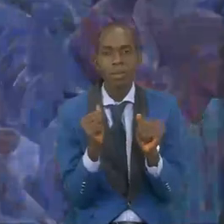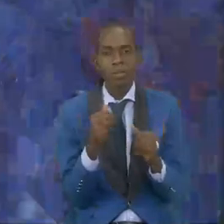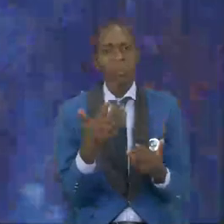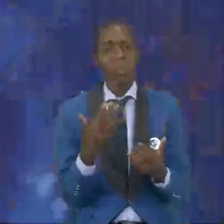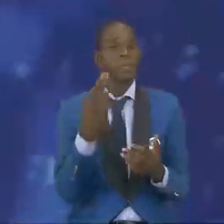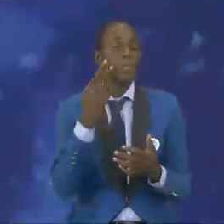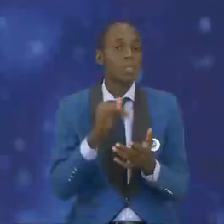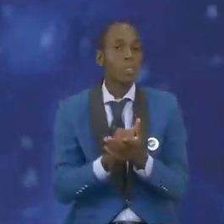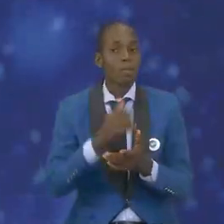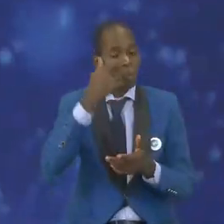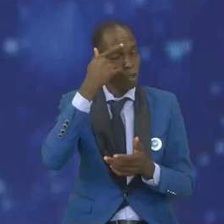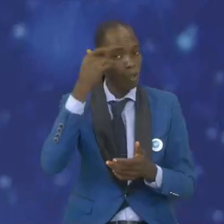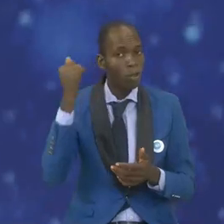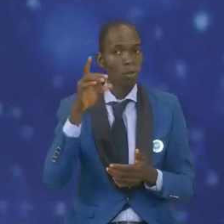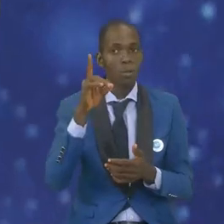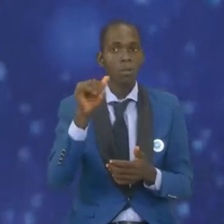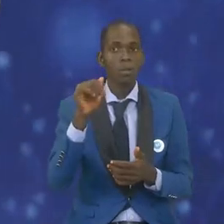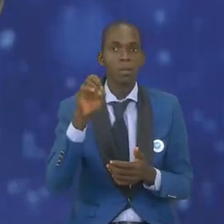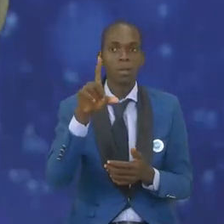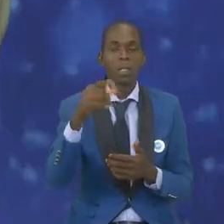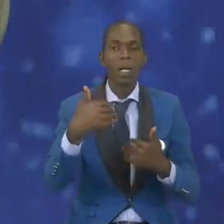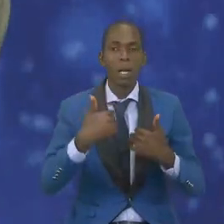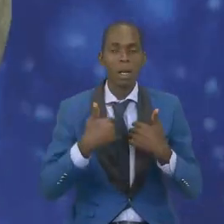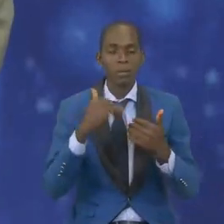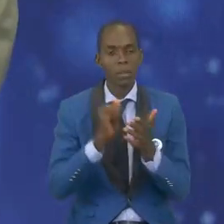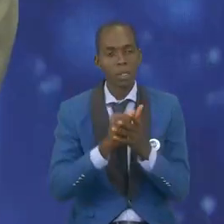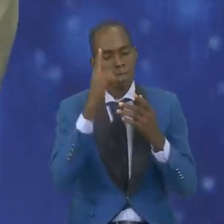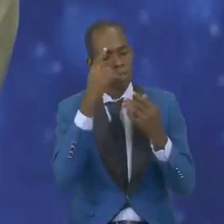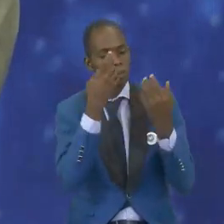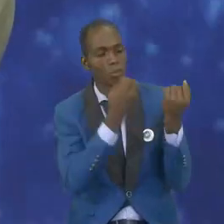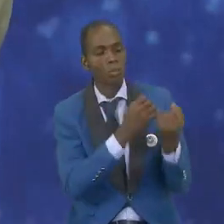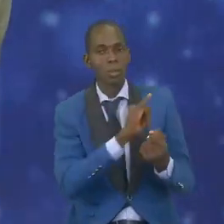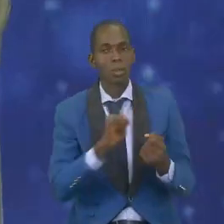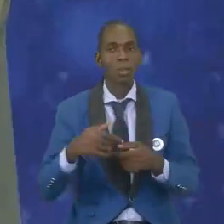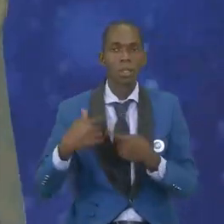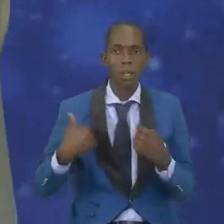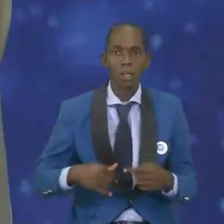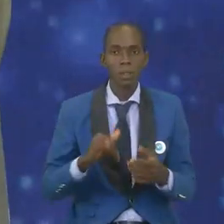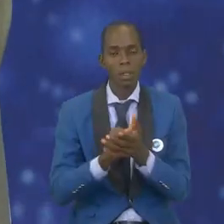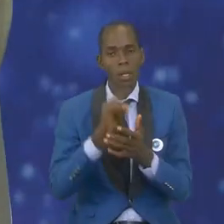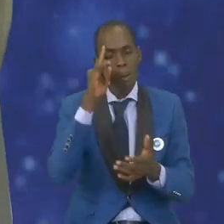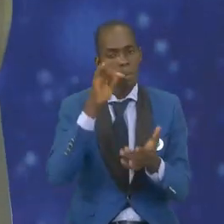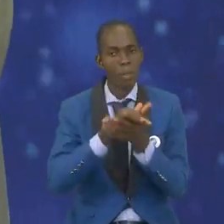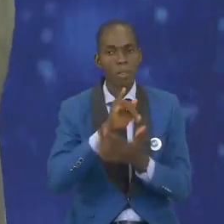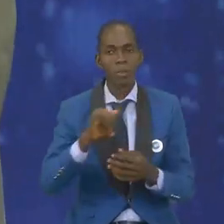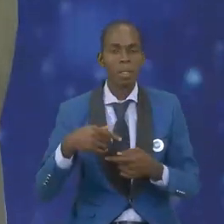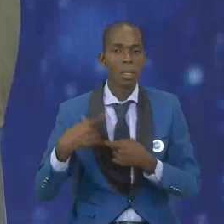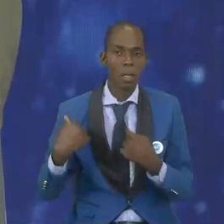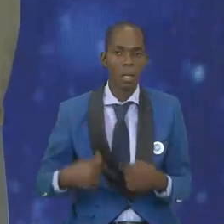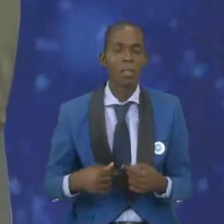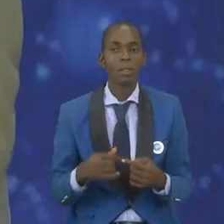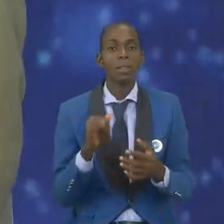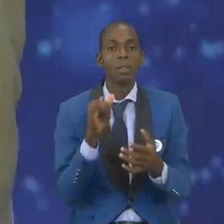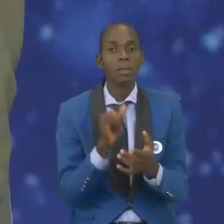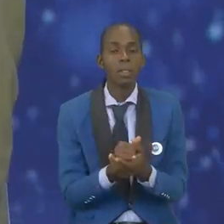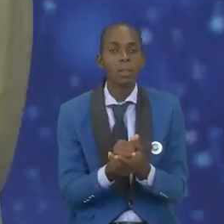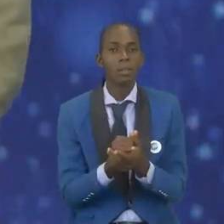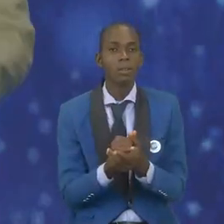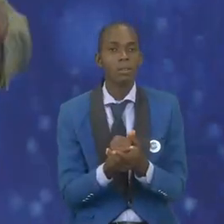là-bas. Parce qu'il avait le cœur confiant, ce cœur qui